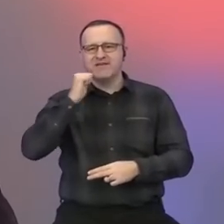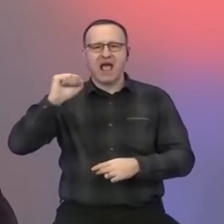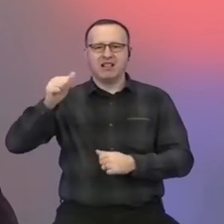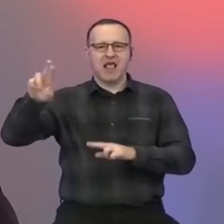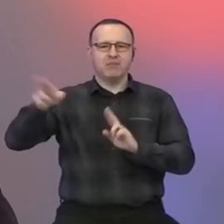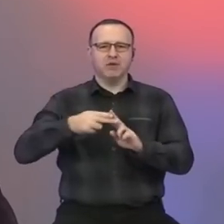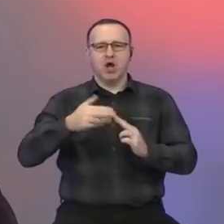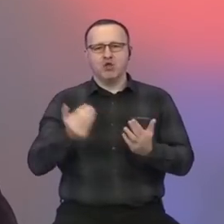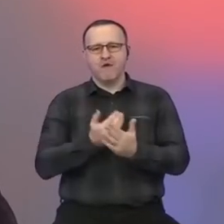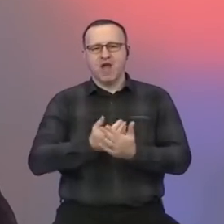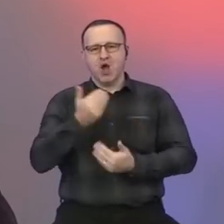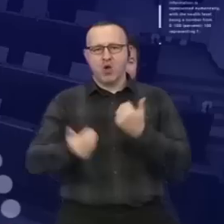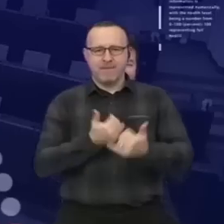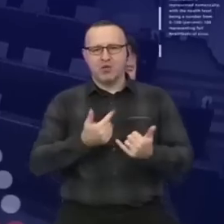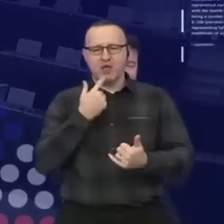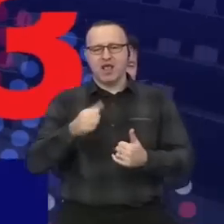nezopakoval. Vítajte v politike.